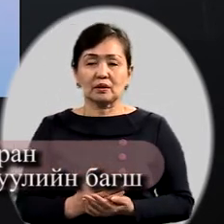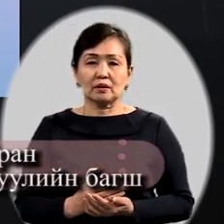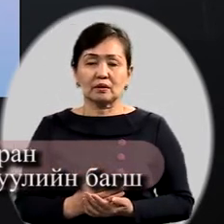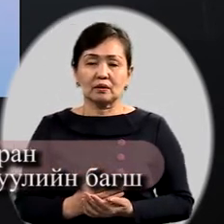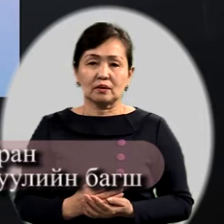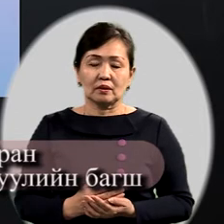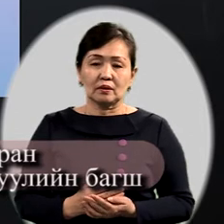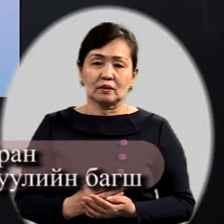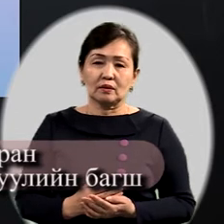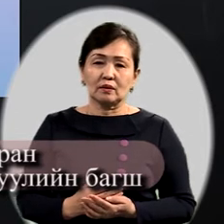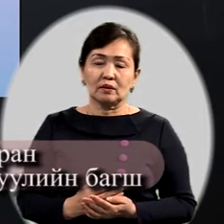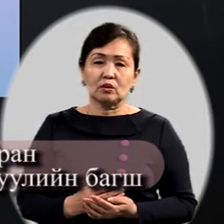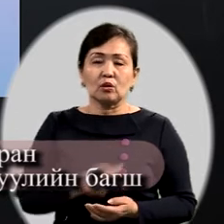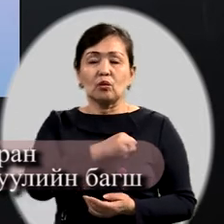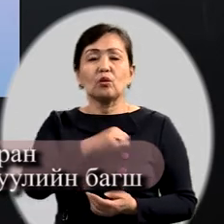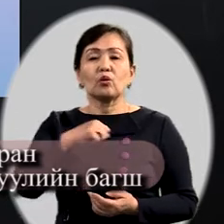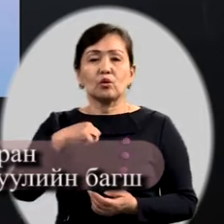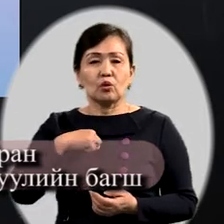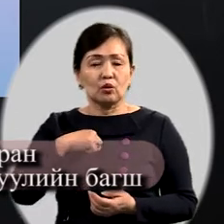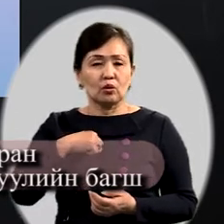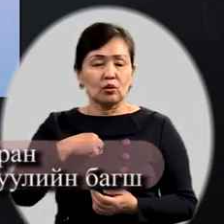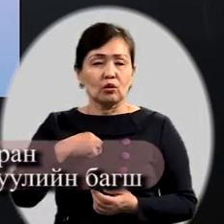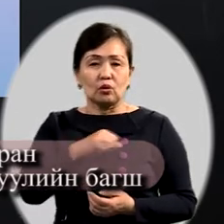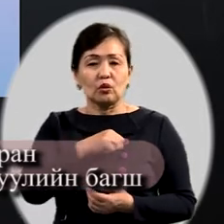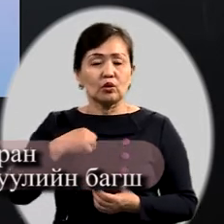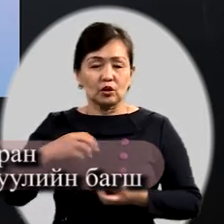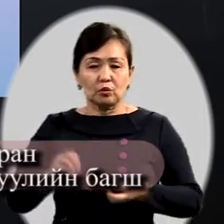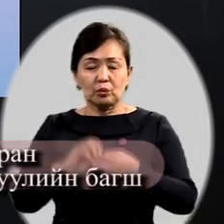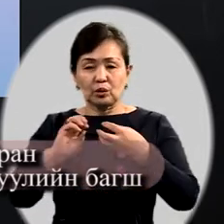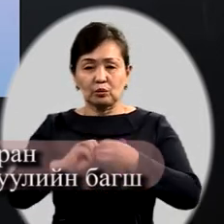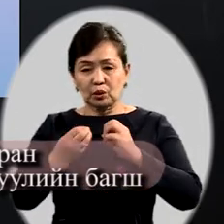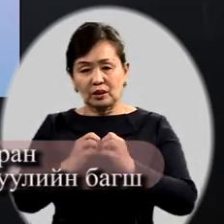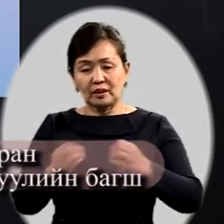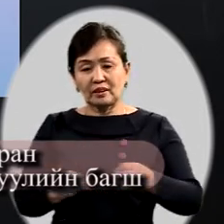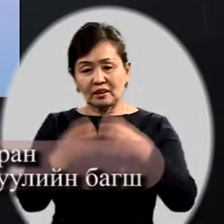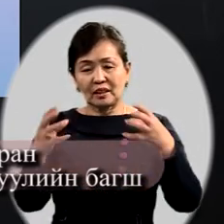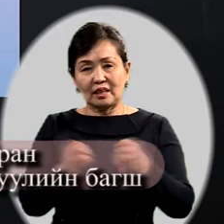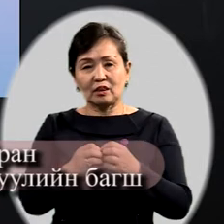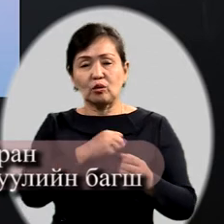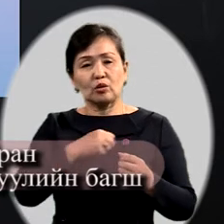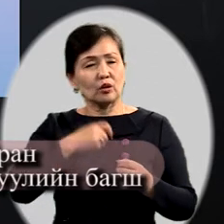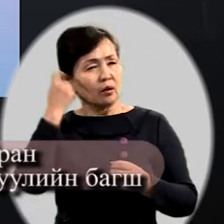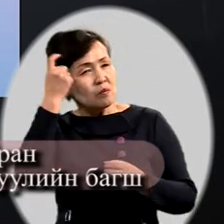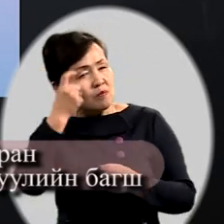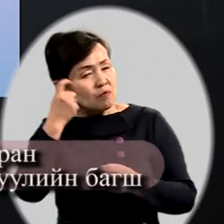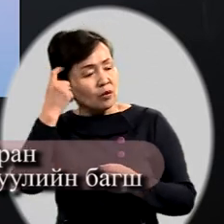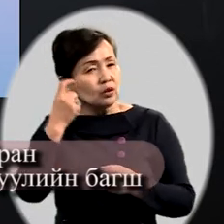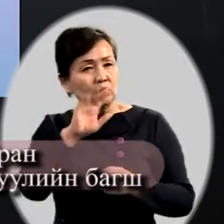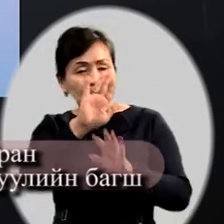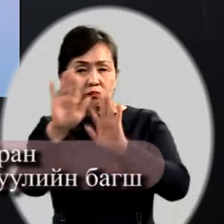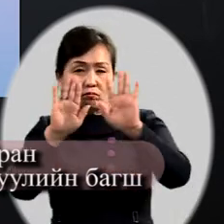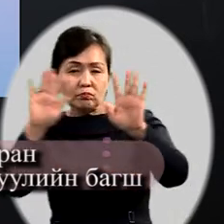Бұл тәсілдің ерекшелігі өз туындыңды жобалай ойлап, өз туындыңды жасау тәсілі екен.